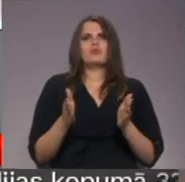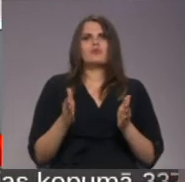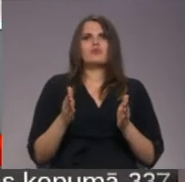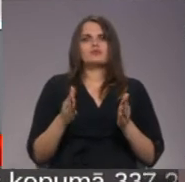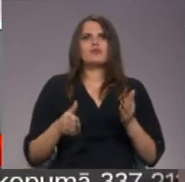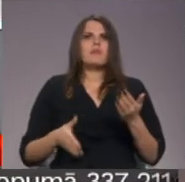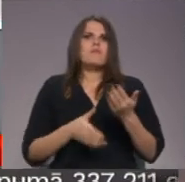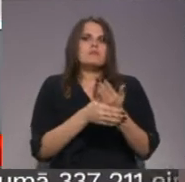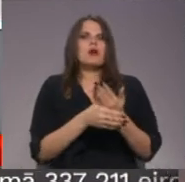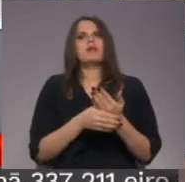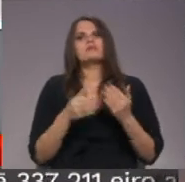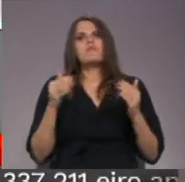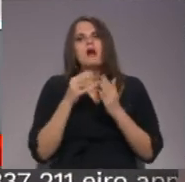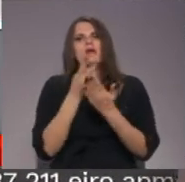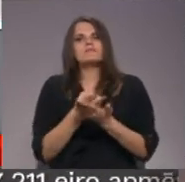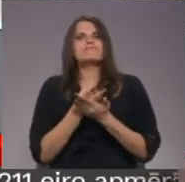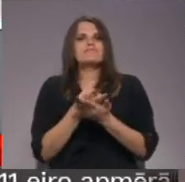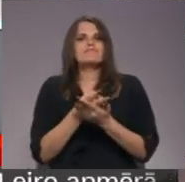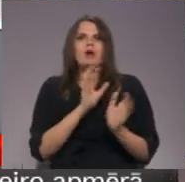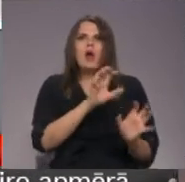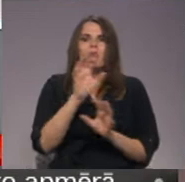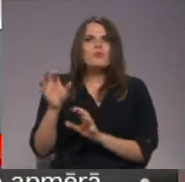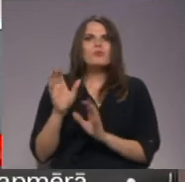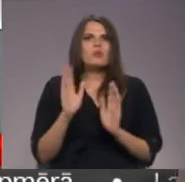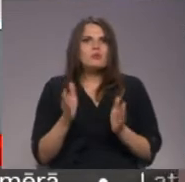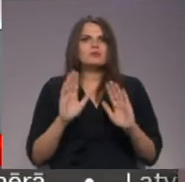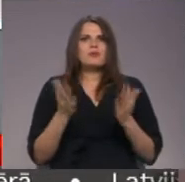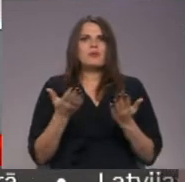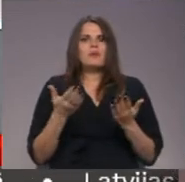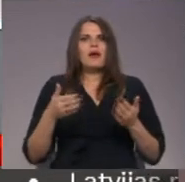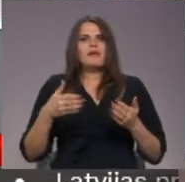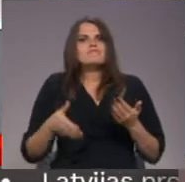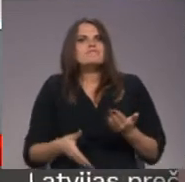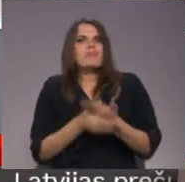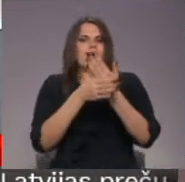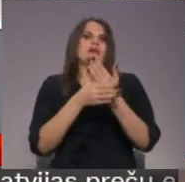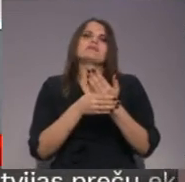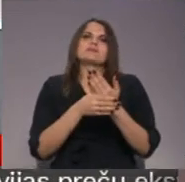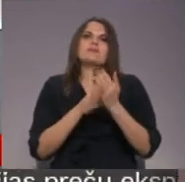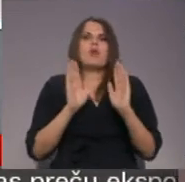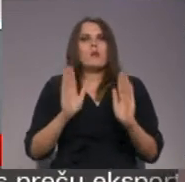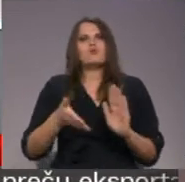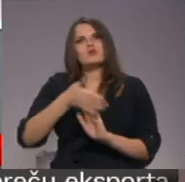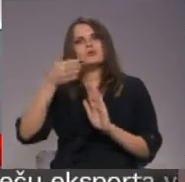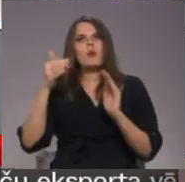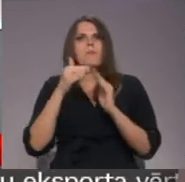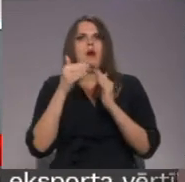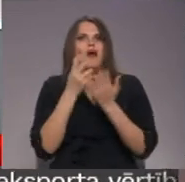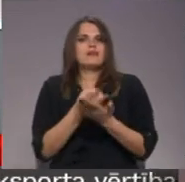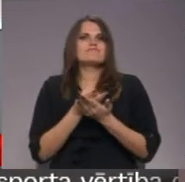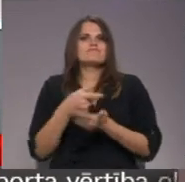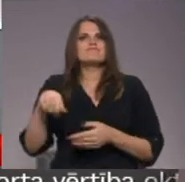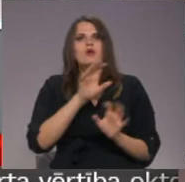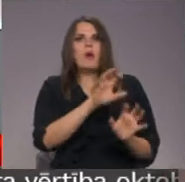vajadzīgo paliatīvo aprūpi. Grūdien darbam pie paliatīvās aprūpes pakalpojumu uzlabošanas deva arī Latvijas radio, kas